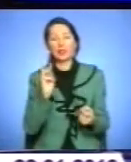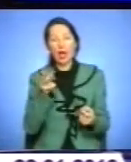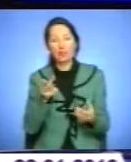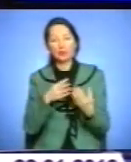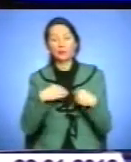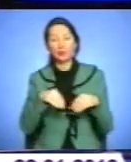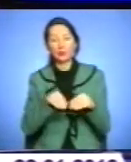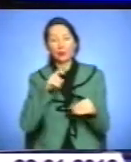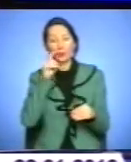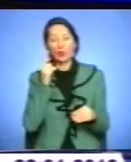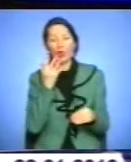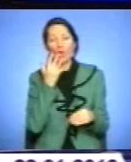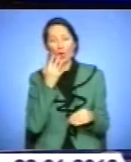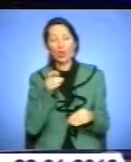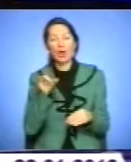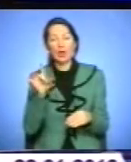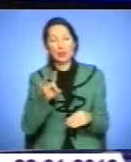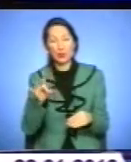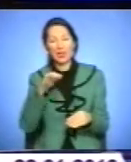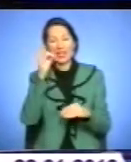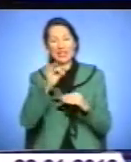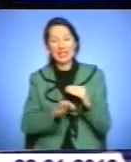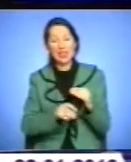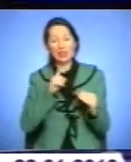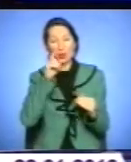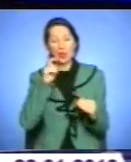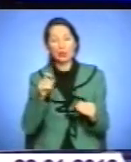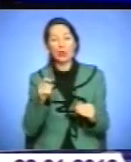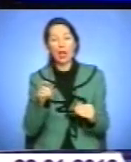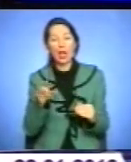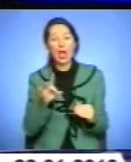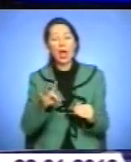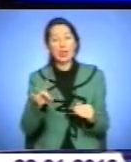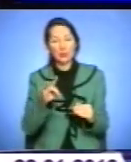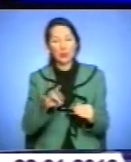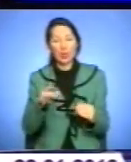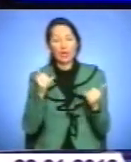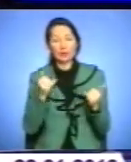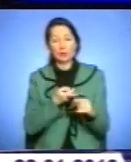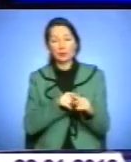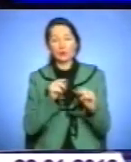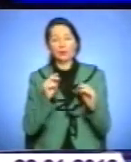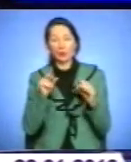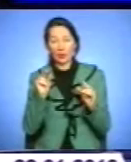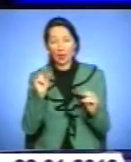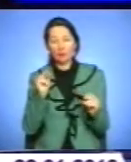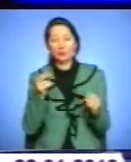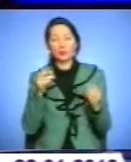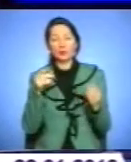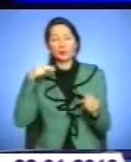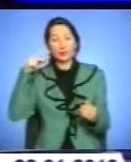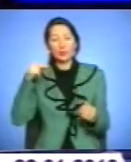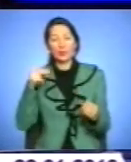Української Народної Республіки і Західноукраїнської Народної Республіки. З цієї нагоди сьогодні президент Віктор Янукович вшанував пам'ять